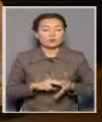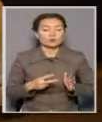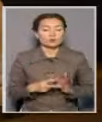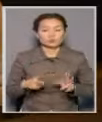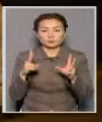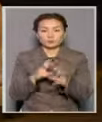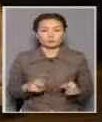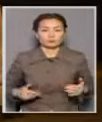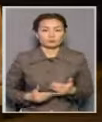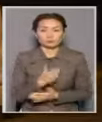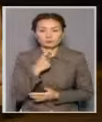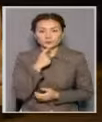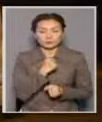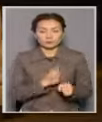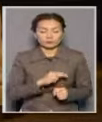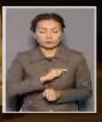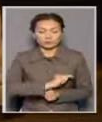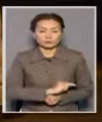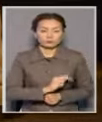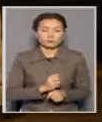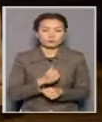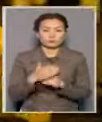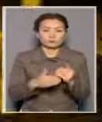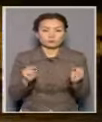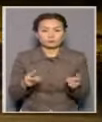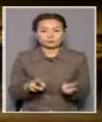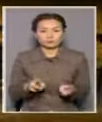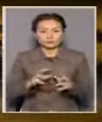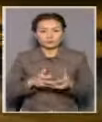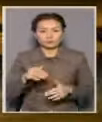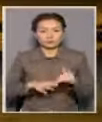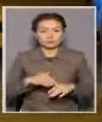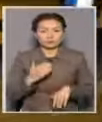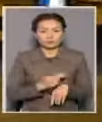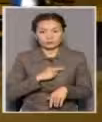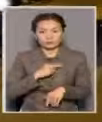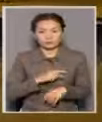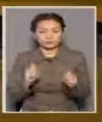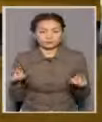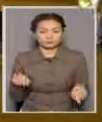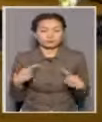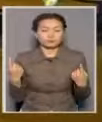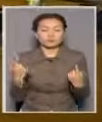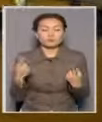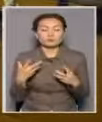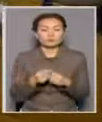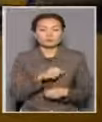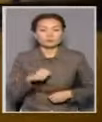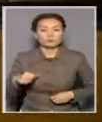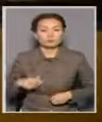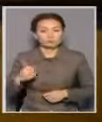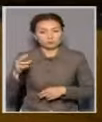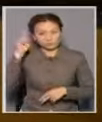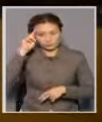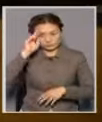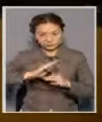предусмотрено внедрение компенсационных и поддерживающих мер на основе мировой практике развитие инноваций через самостоятельные научные